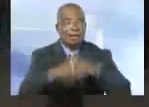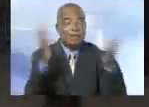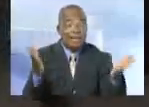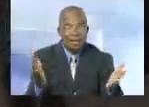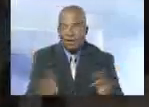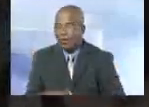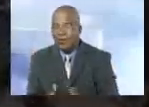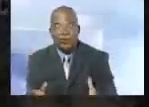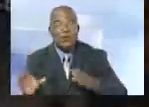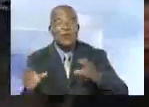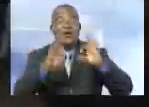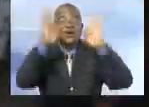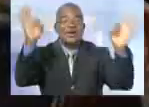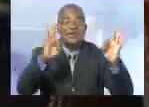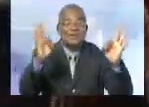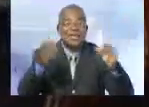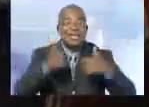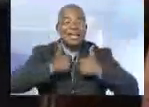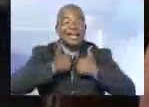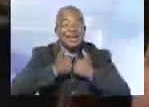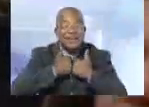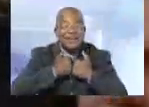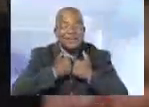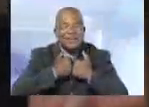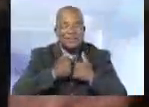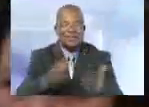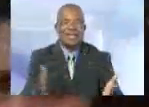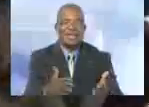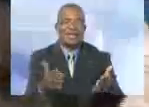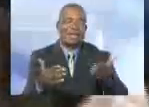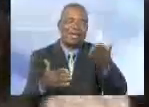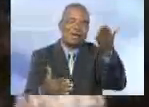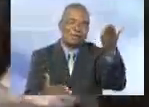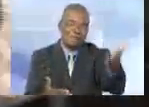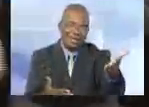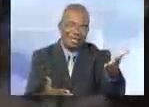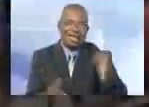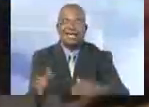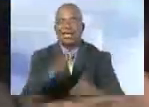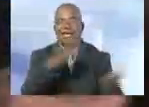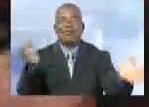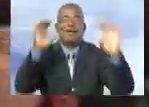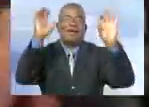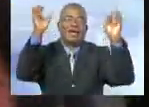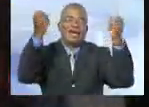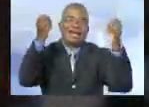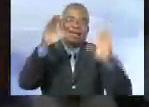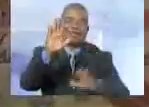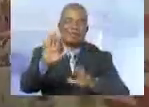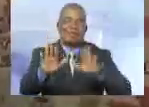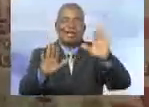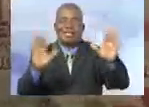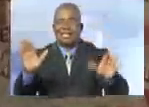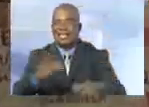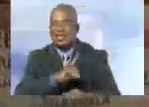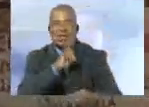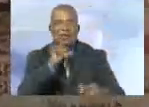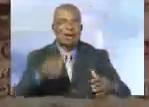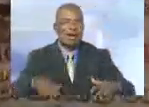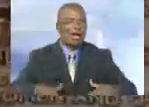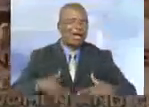contre les violences faites aux femmes sous toutes les formes, violences domestiques, mariages forcés ou crimes d'honneur. Aux Philippines, les femmes avaient